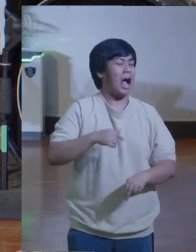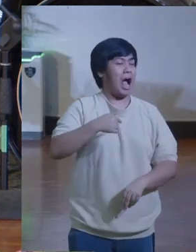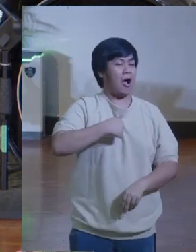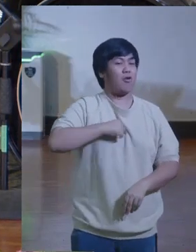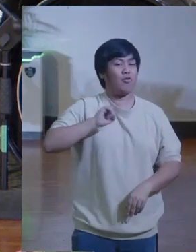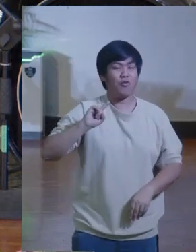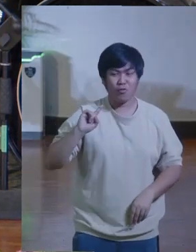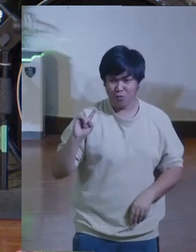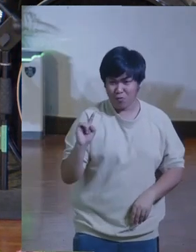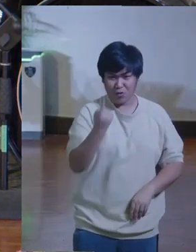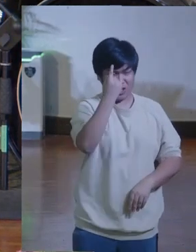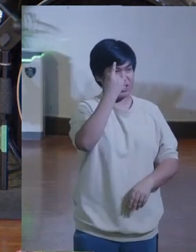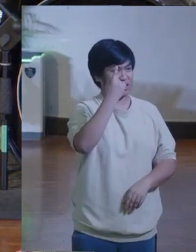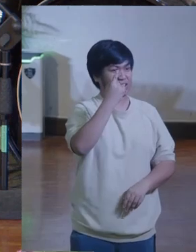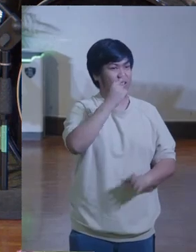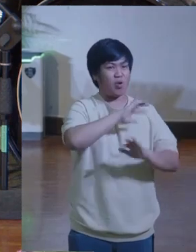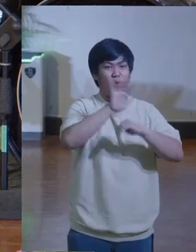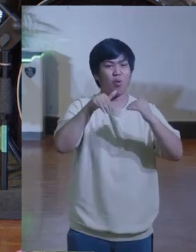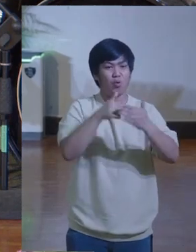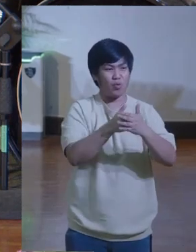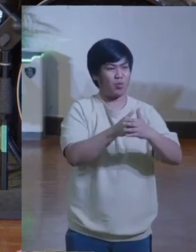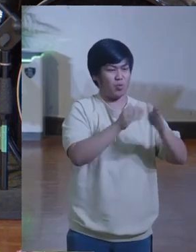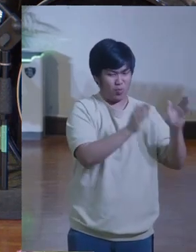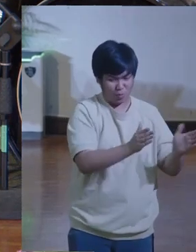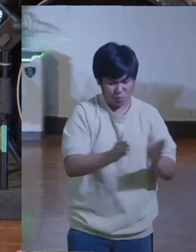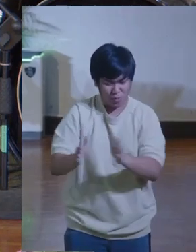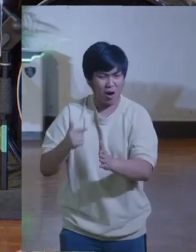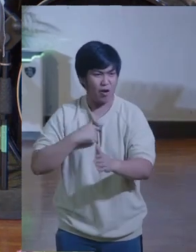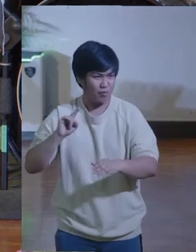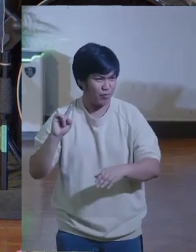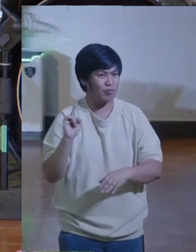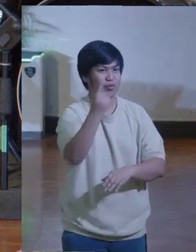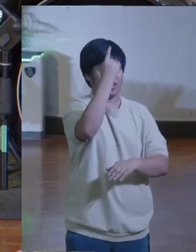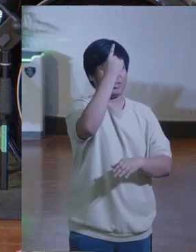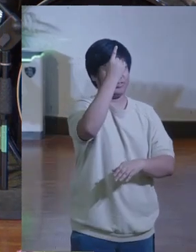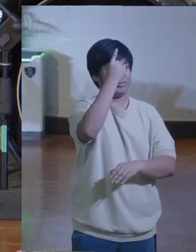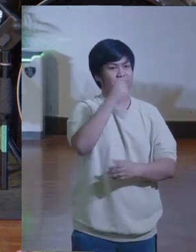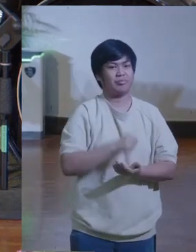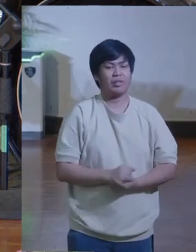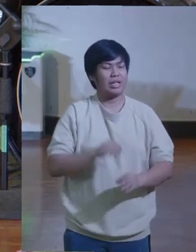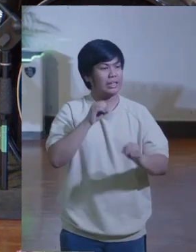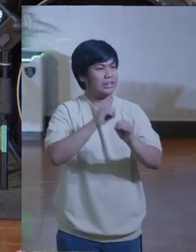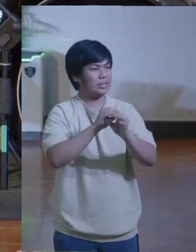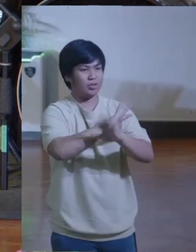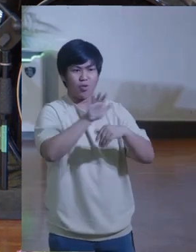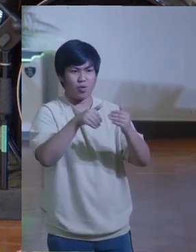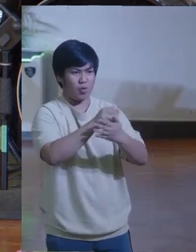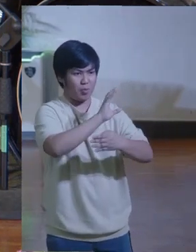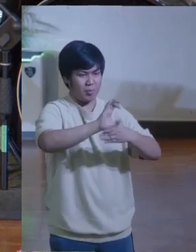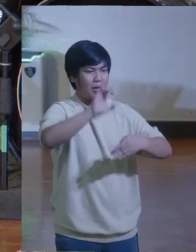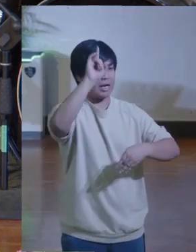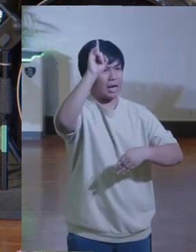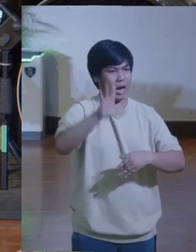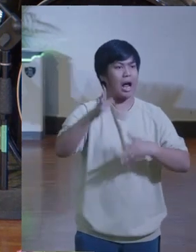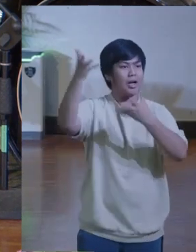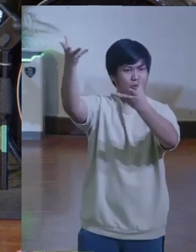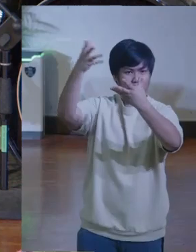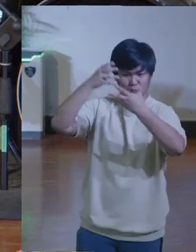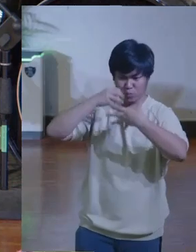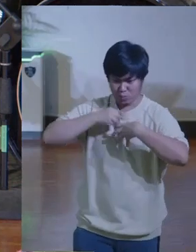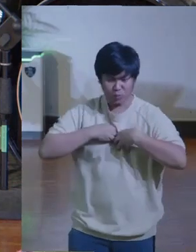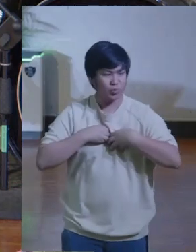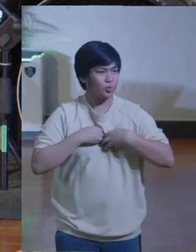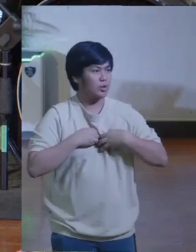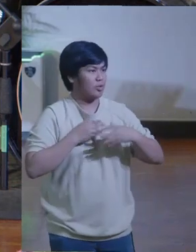i-redeem ang kanyang makasalanang creation. Sabi sa verse 19, for in Him all the fullness of God was pleased to dwell,